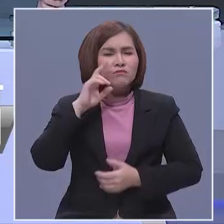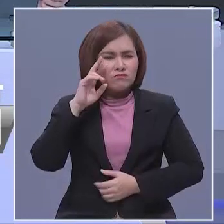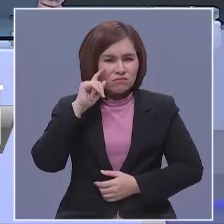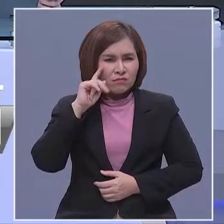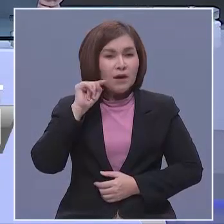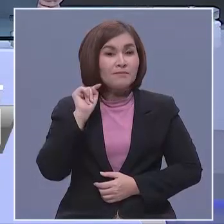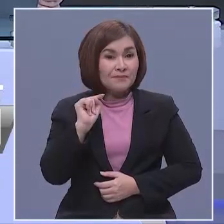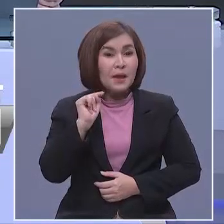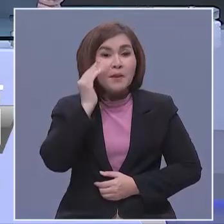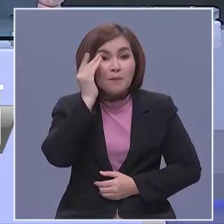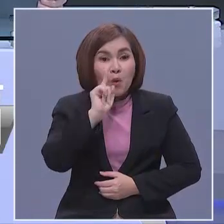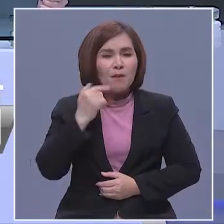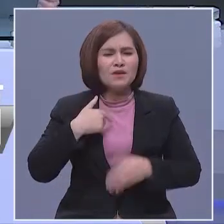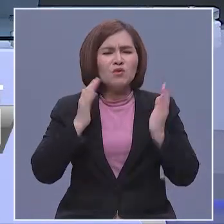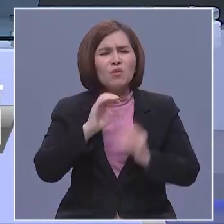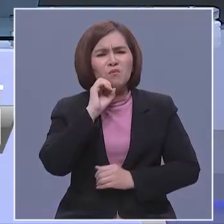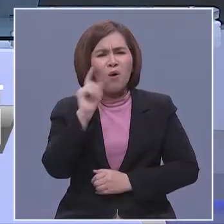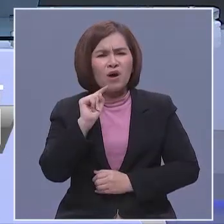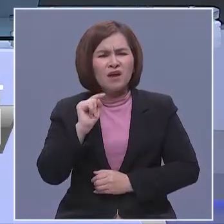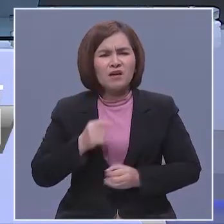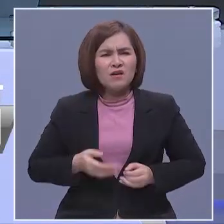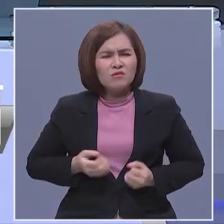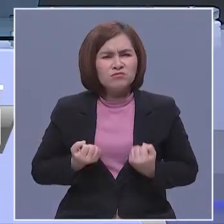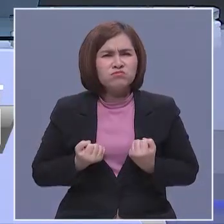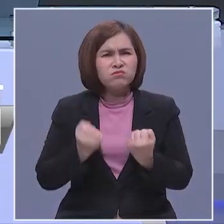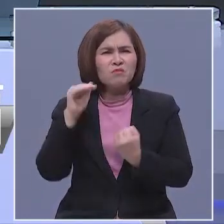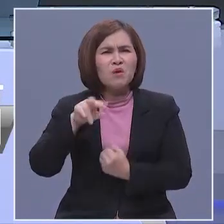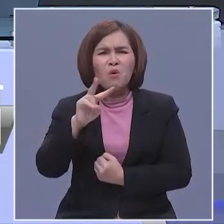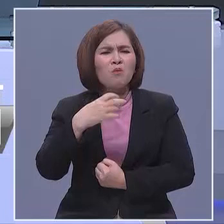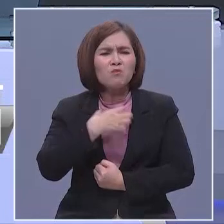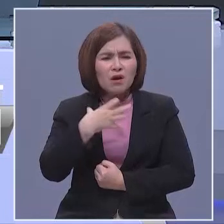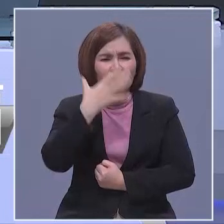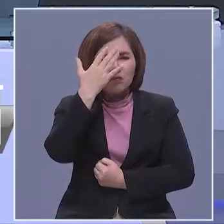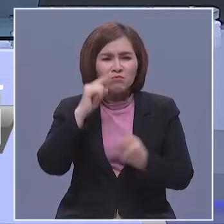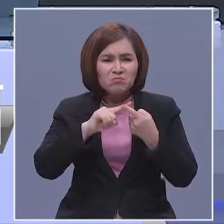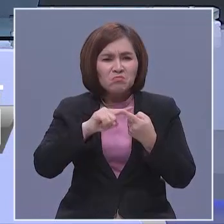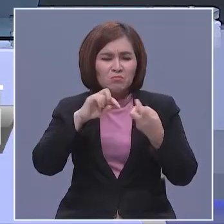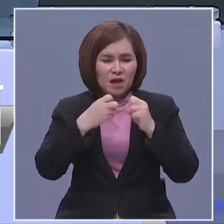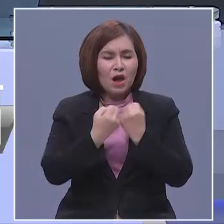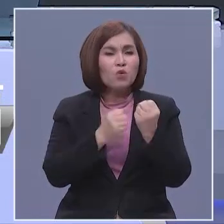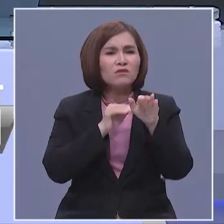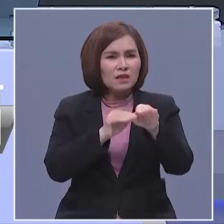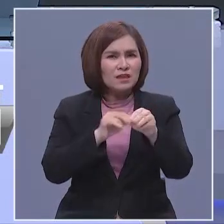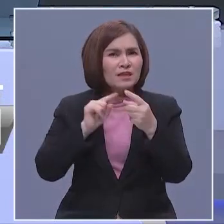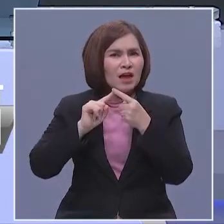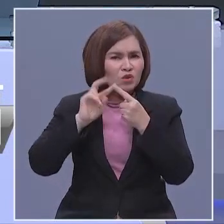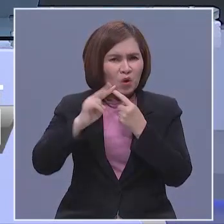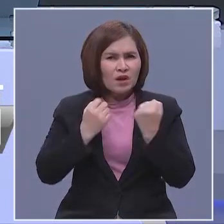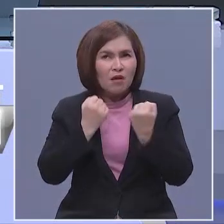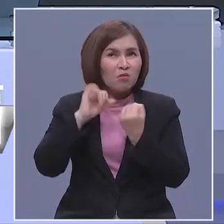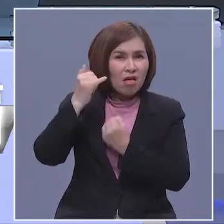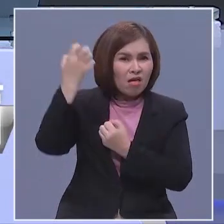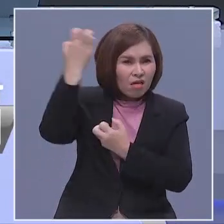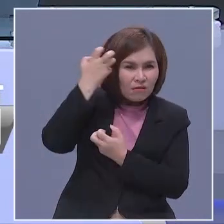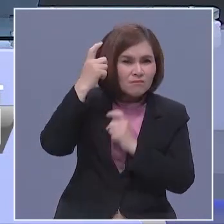ตอนนี้หลายคนบอกว่าโอ้โหไม่อยากไปแถวพระราม2แล้วรถติดอันหนึ่งแต่2คือถ้าขับไปเนี่ยมันจะมีอะไรร่วงหล่นลงมาไหม